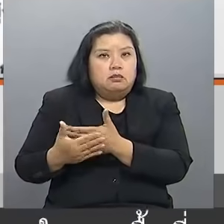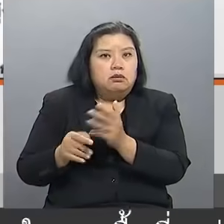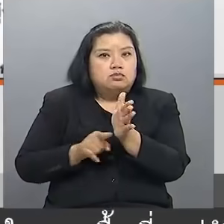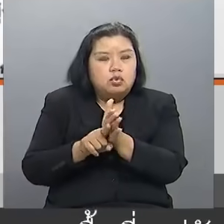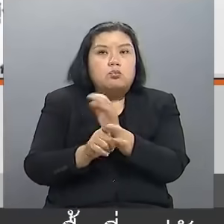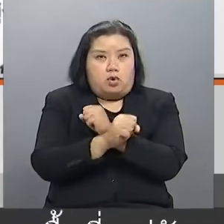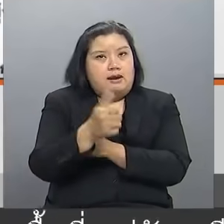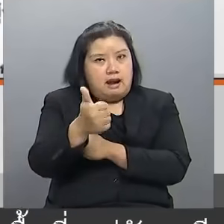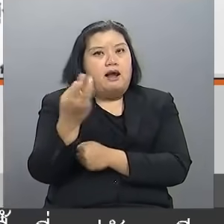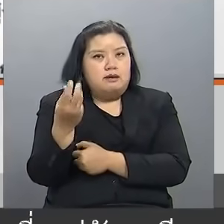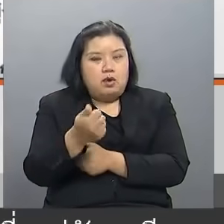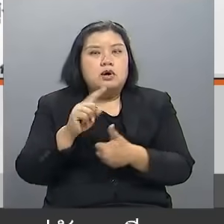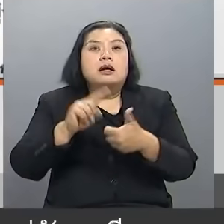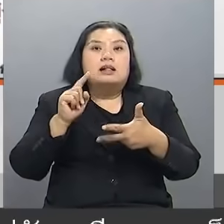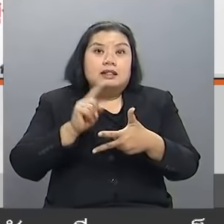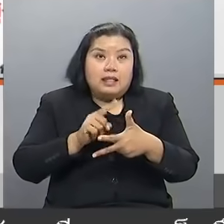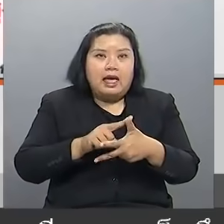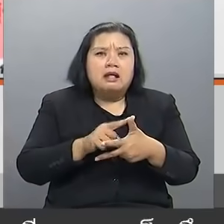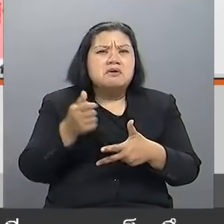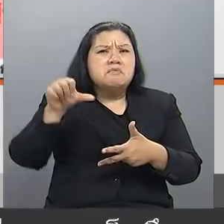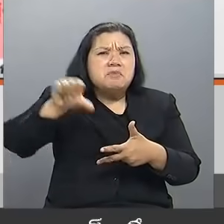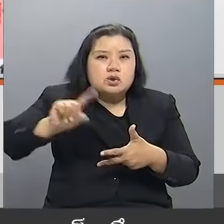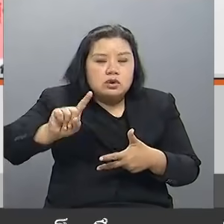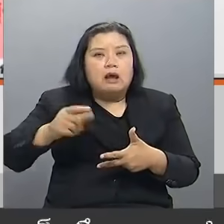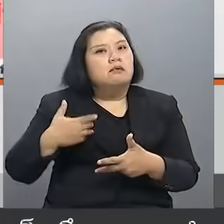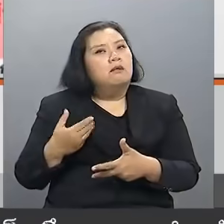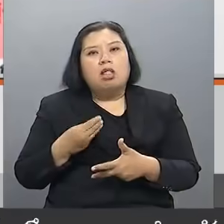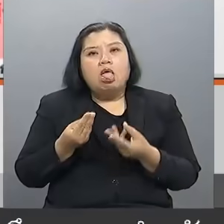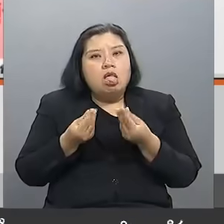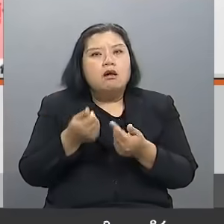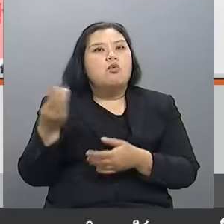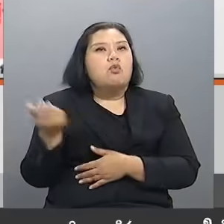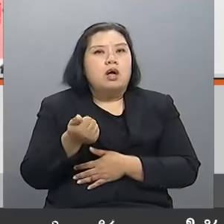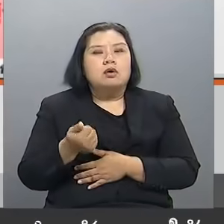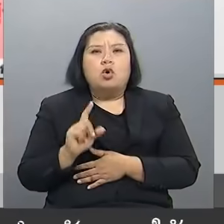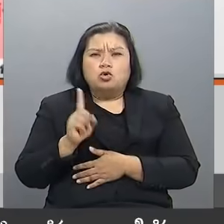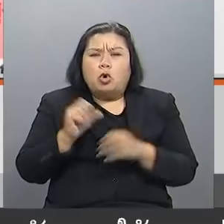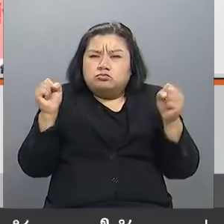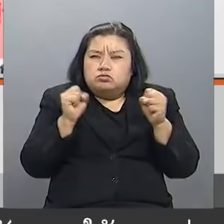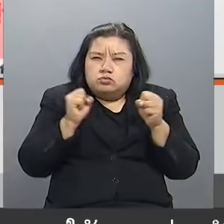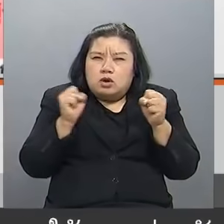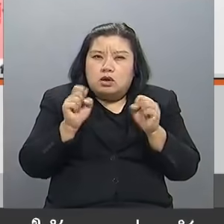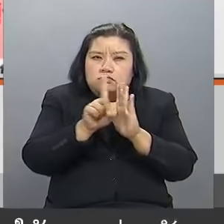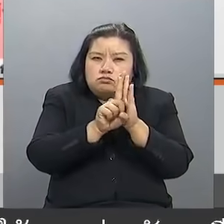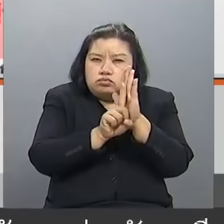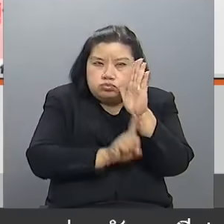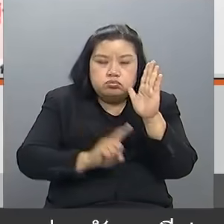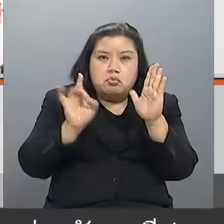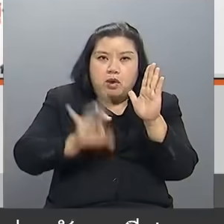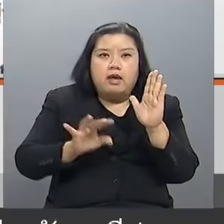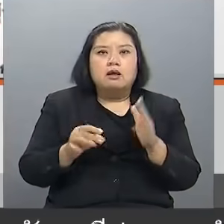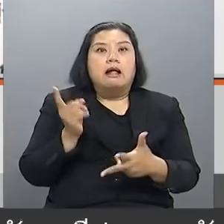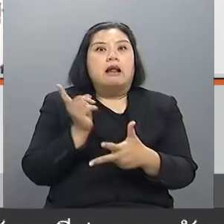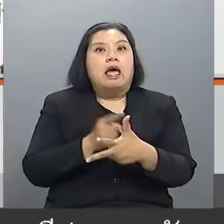ก็อยู่ที่ว่าอาร์เอ็นเอสลายตัวได้ง่ายเก็บที่อุณหภูมิต่ำมากๆและวัคซีนชนิดนี้ก็เป็นชนิดแรกที่ใช้ใน